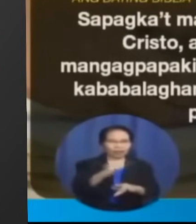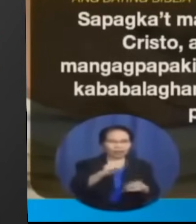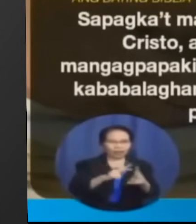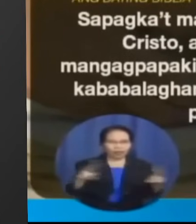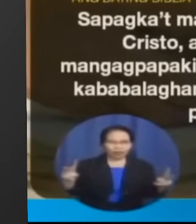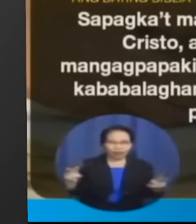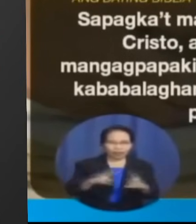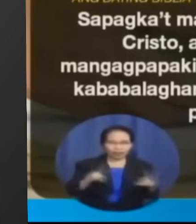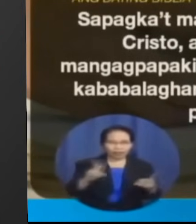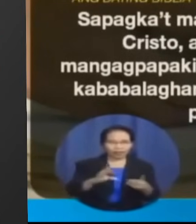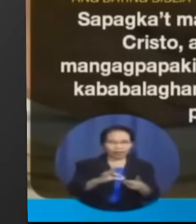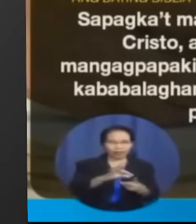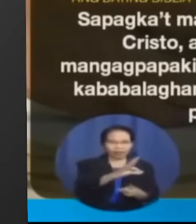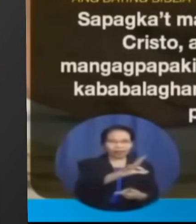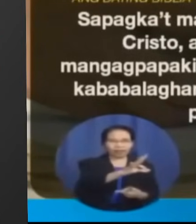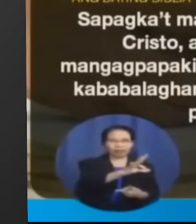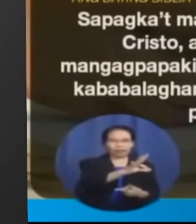mga hirang.